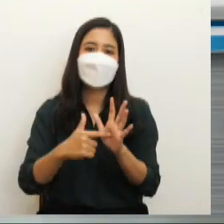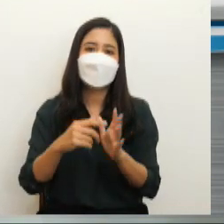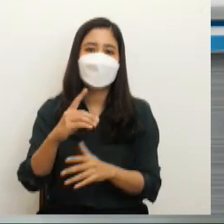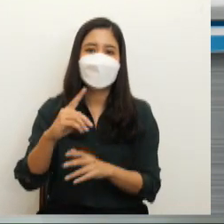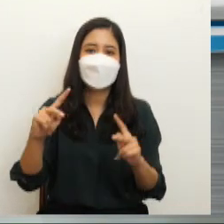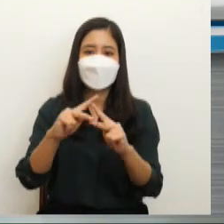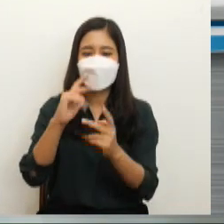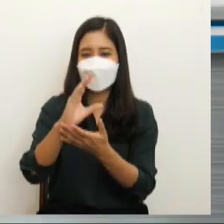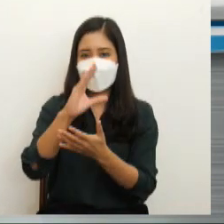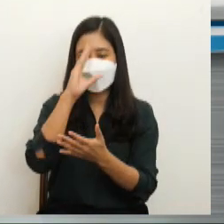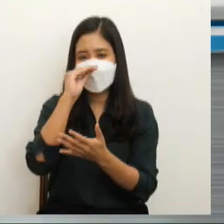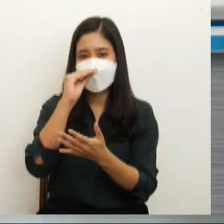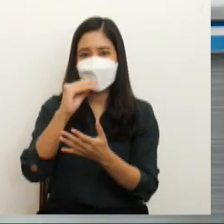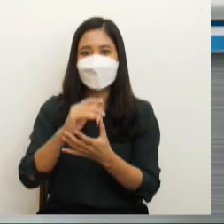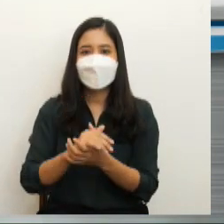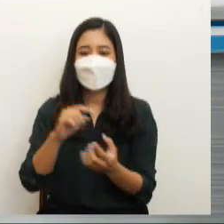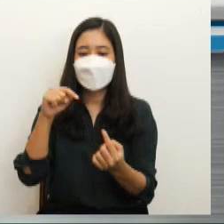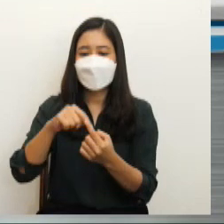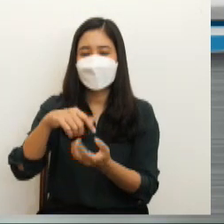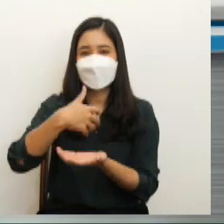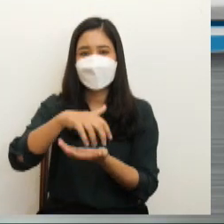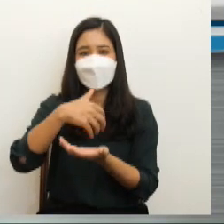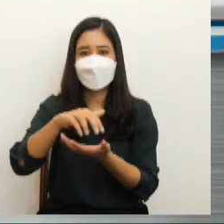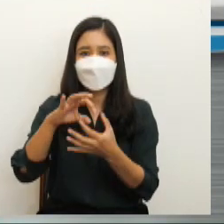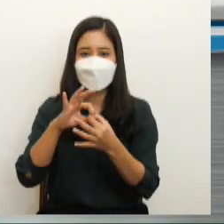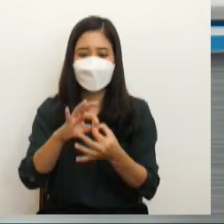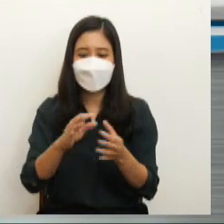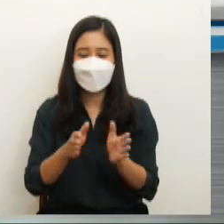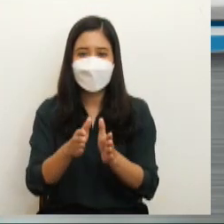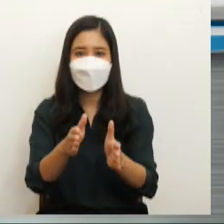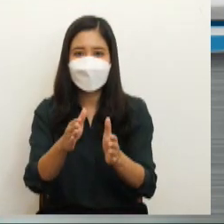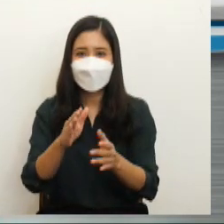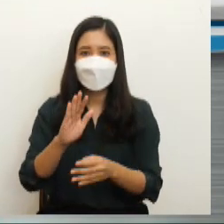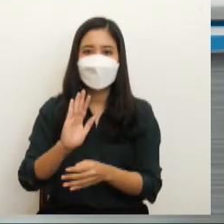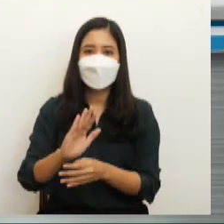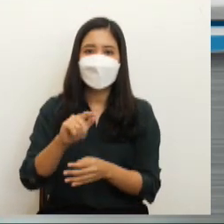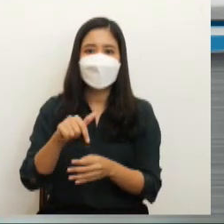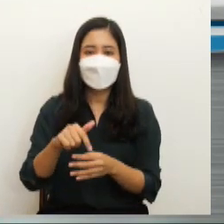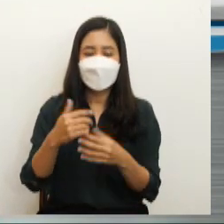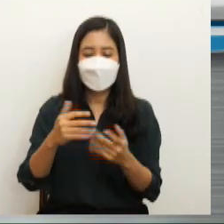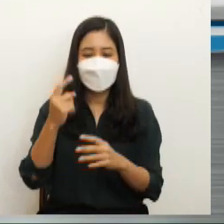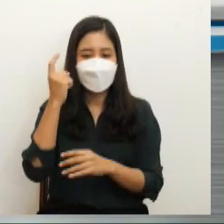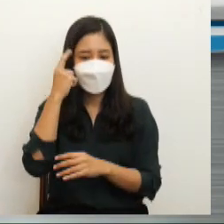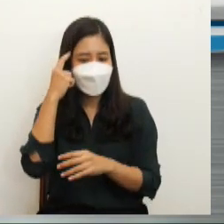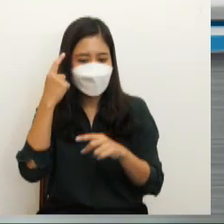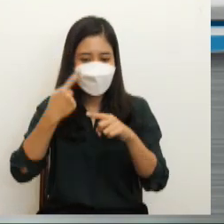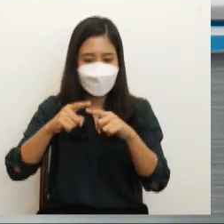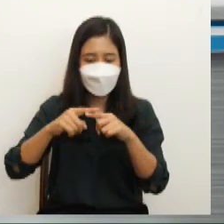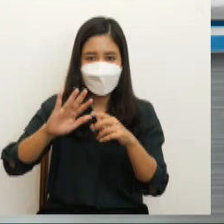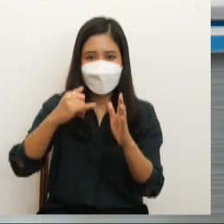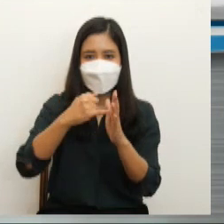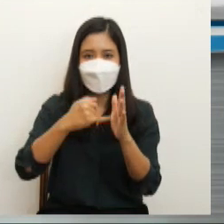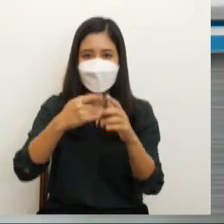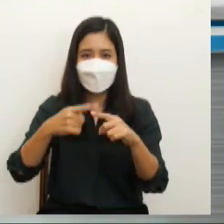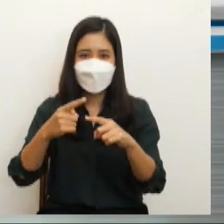ำปาทองค่ะในการพูดแนวการปฏิบัติของ10จังหวัดนะคะรวมทั้งข้อควรรู้ของจังหวัดต่างๆด้วยค่ะขอเรียน